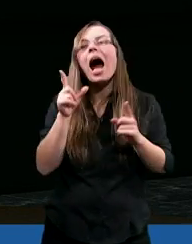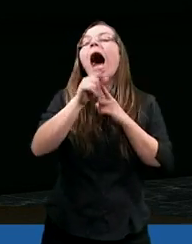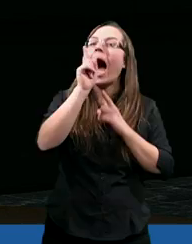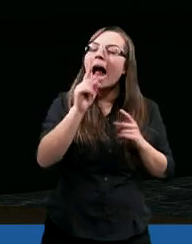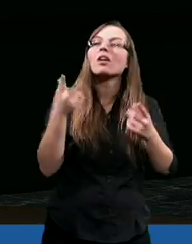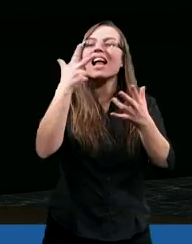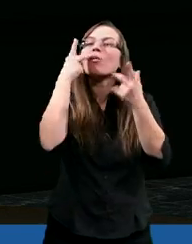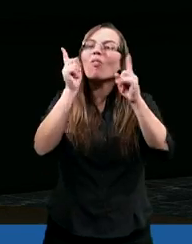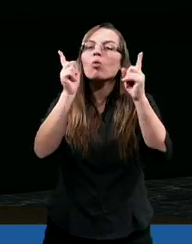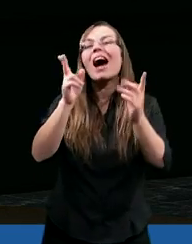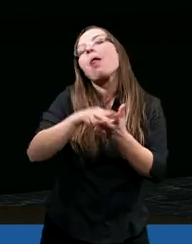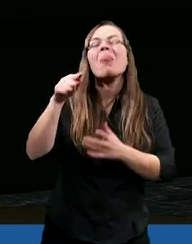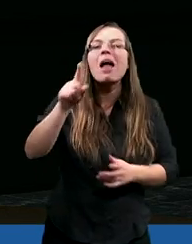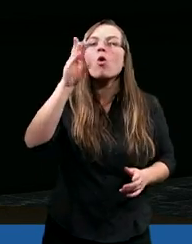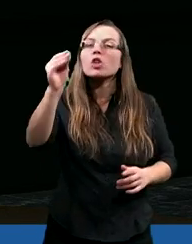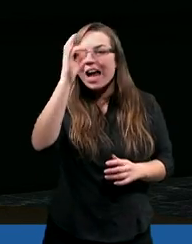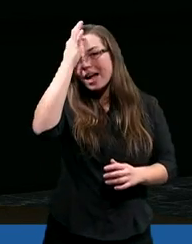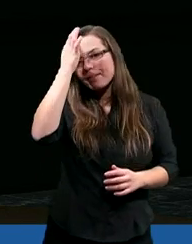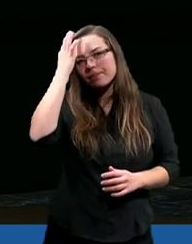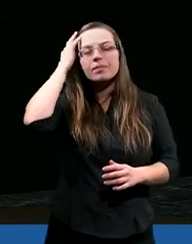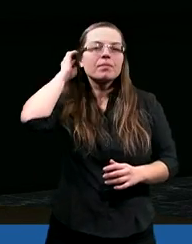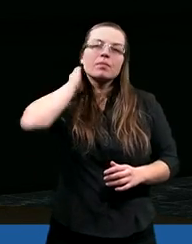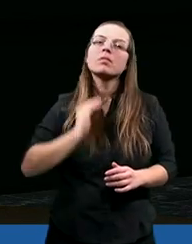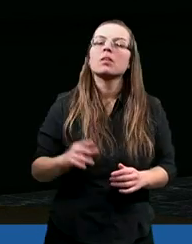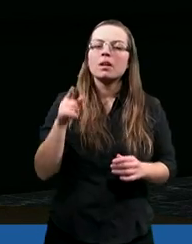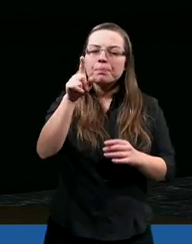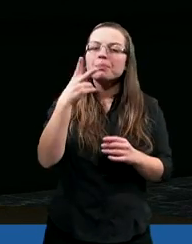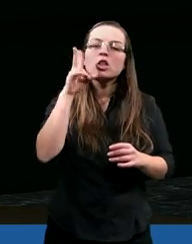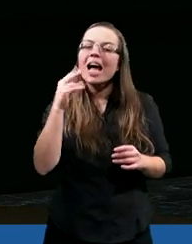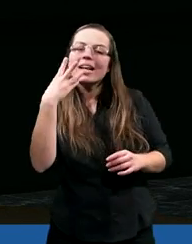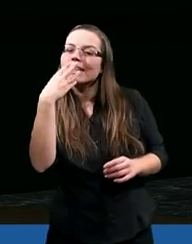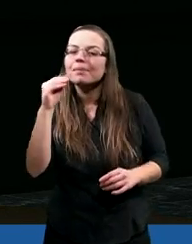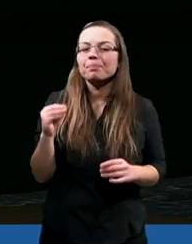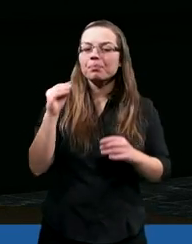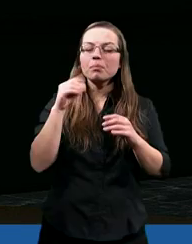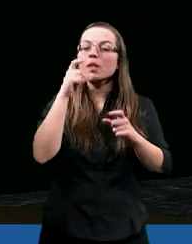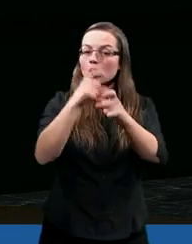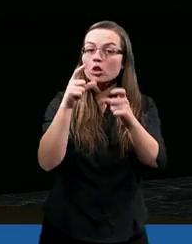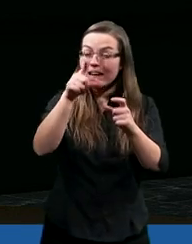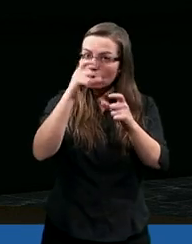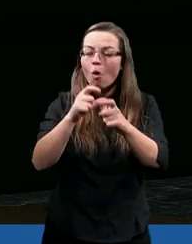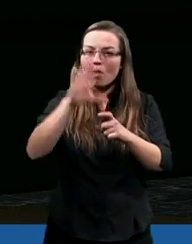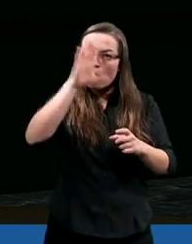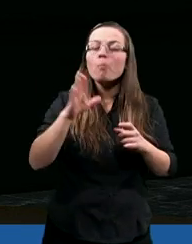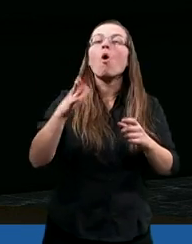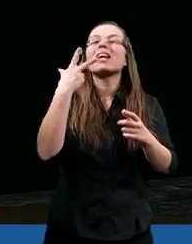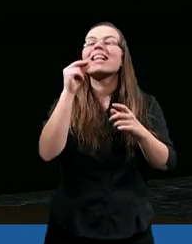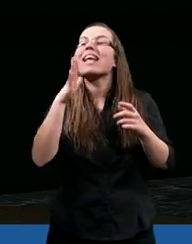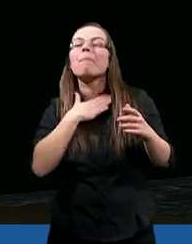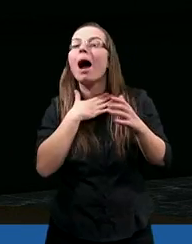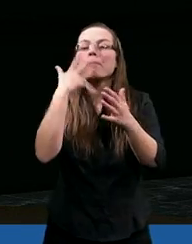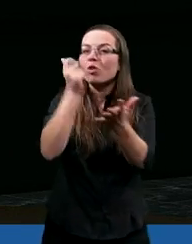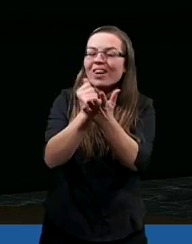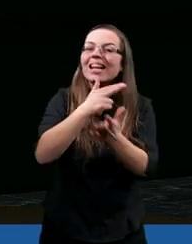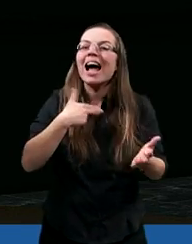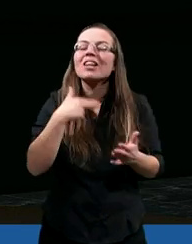istotne jest, że nie Słowo Boże ma potwierdzać nasze